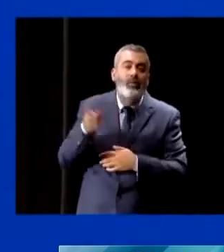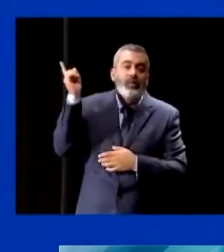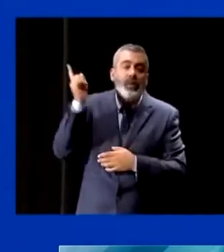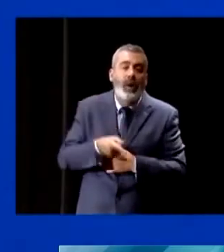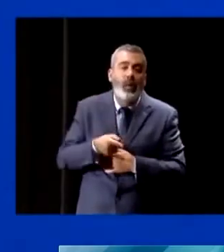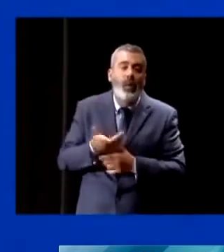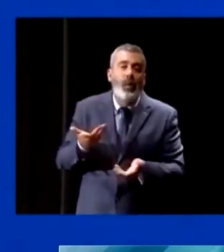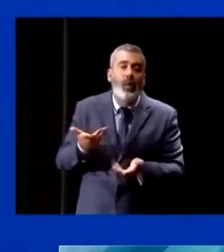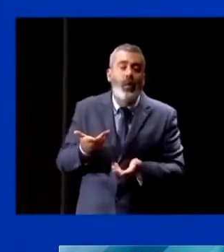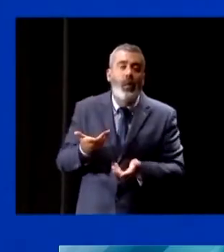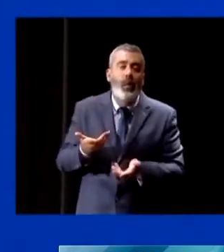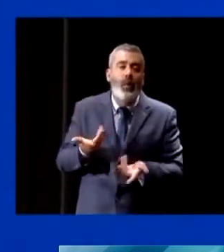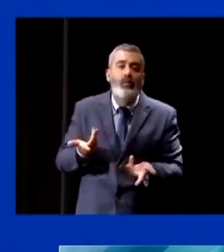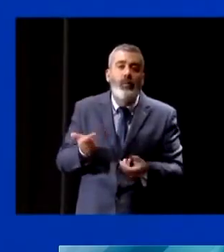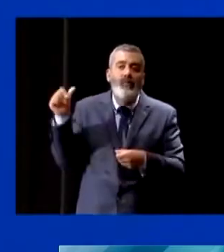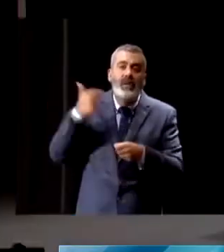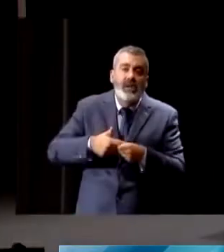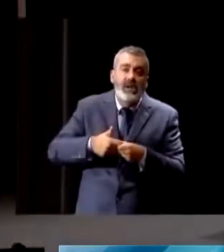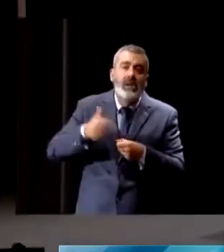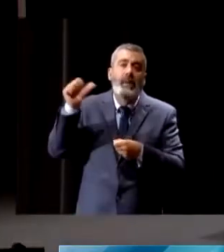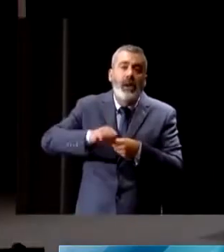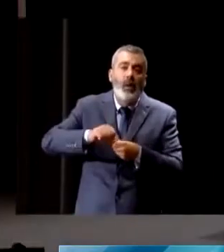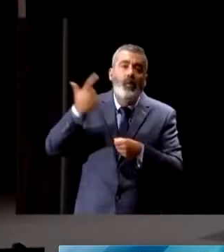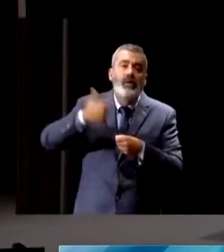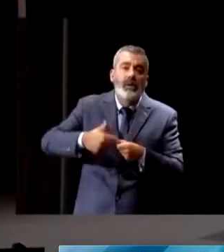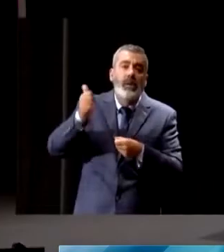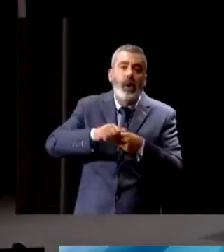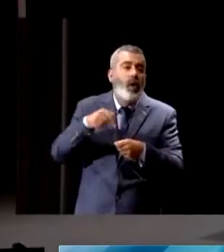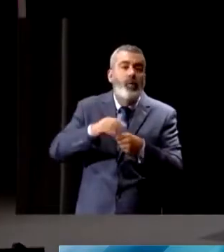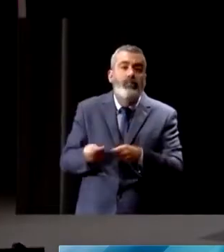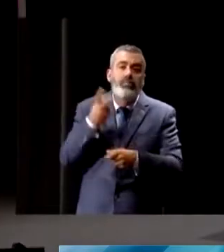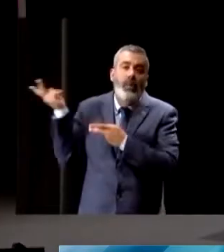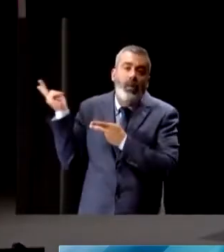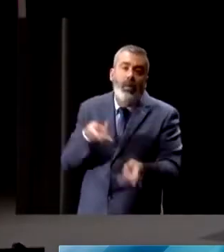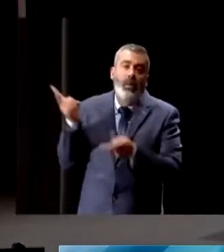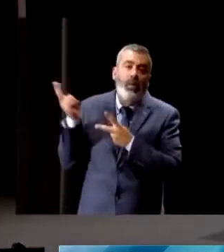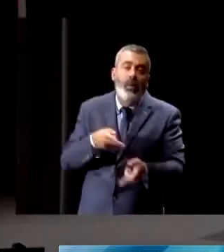μετακινήσεων γίνεται χρησιμοποιώντας βενζίνη ή πετρέλαιο. Με ό,τι αυτό